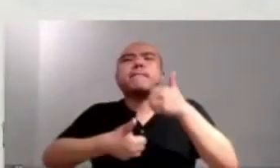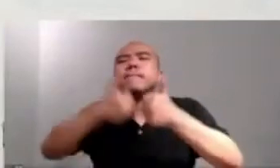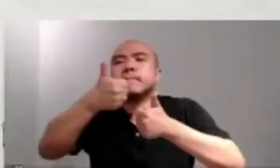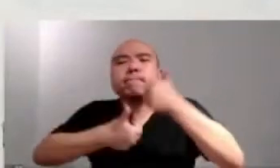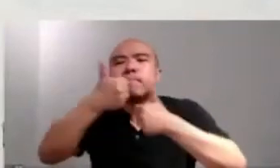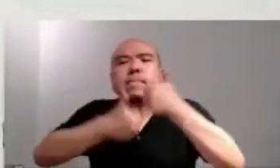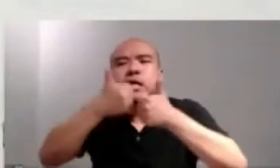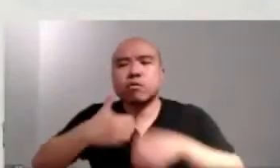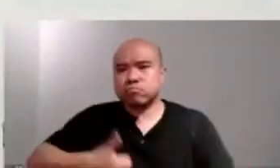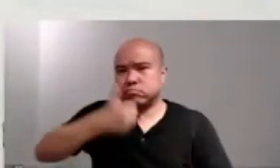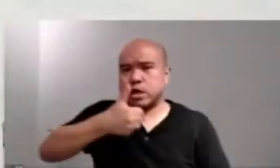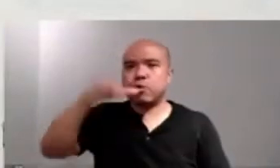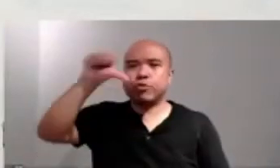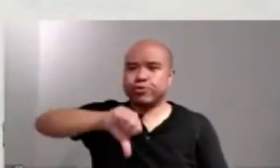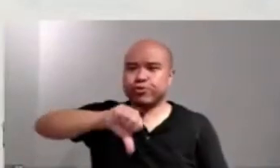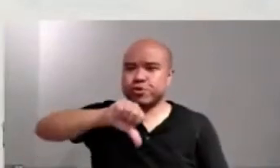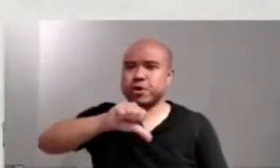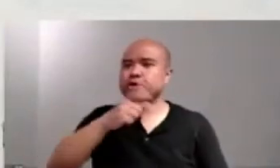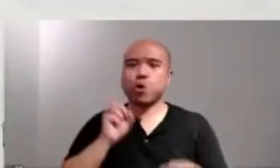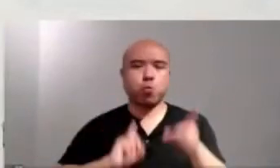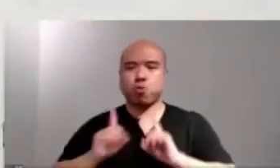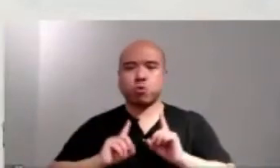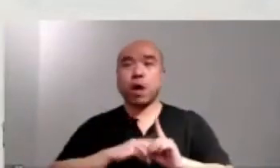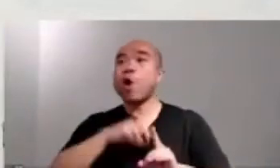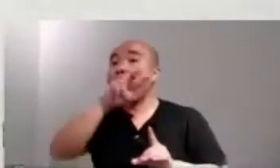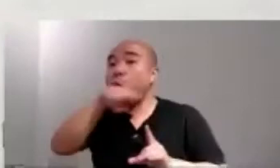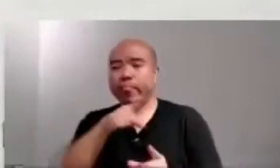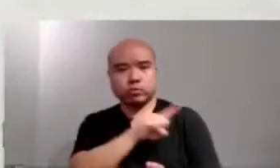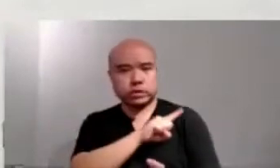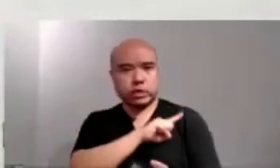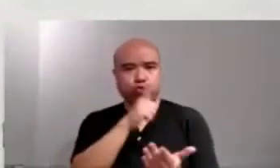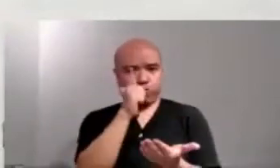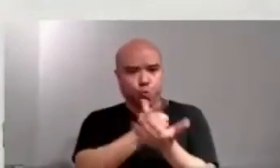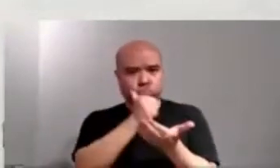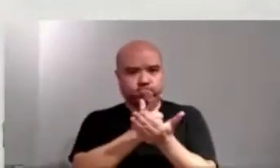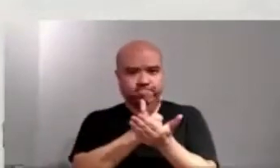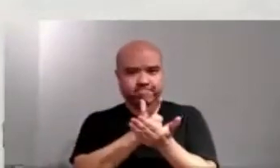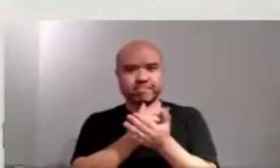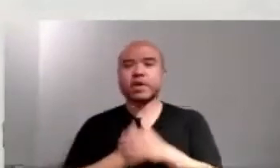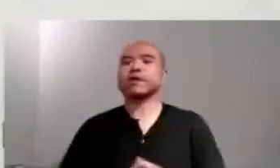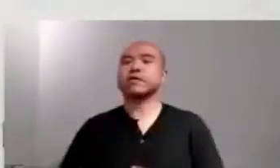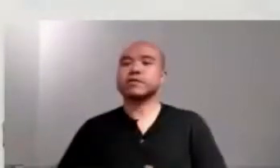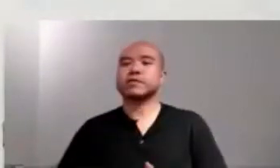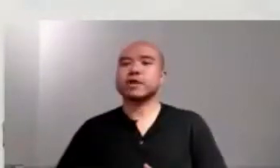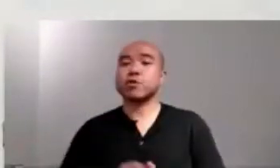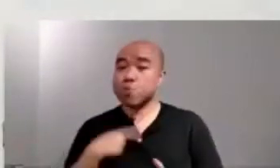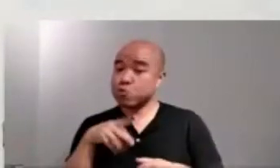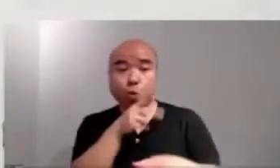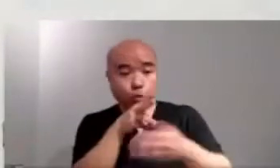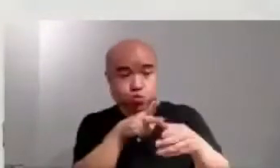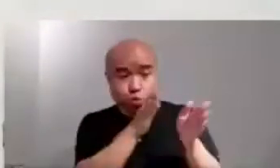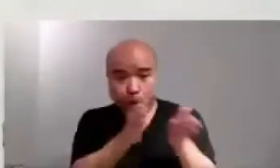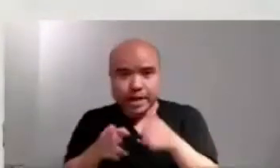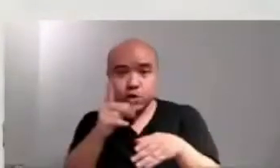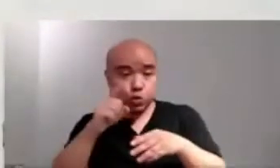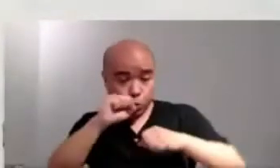最重要的是那一份存在的价值咯。所以就是因为这样，我本应想着去搞一个 event， 怎知在我的心里面就作出